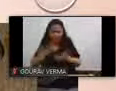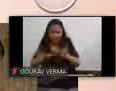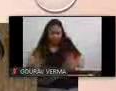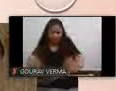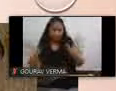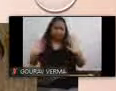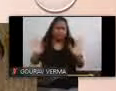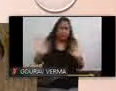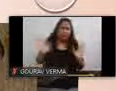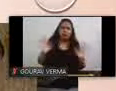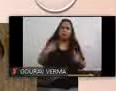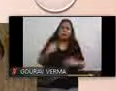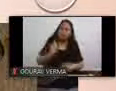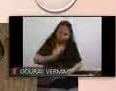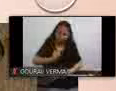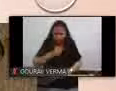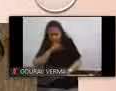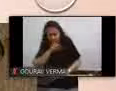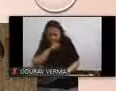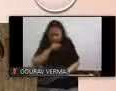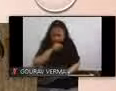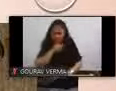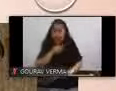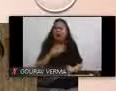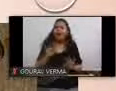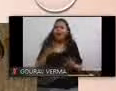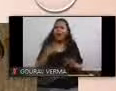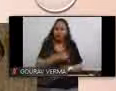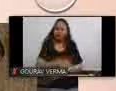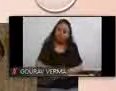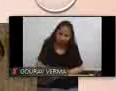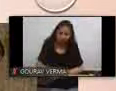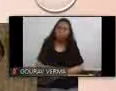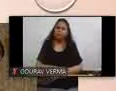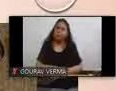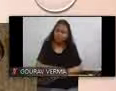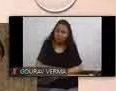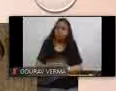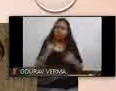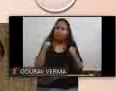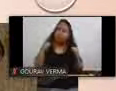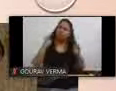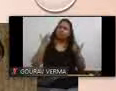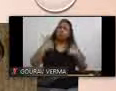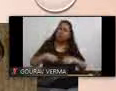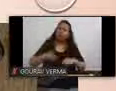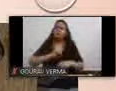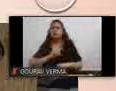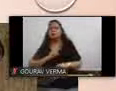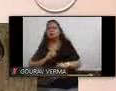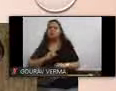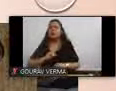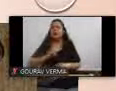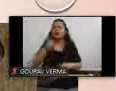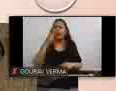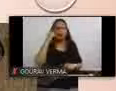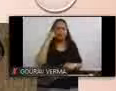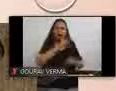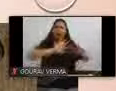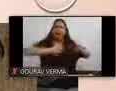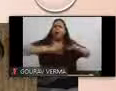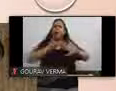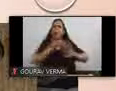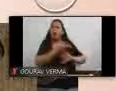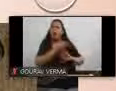तो वो कैसे सीखेंगे? तो जब तक स्कूल जाने की, जब तक और चीजें इंडिपेंडेंट होने की उम्र आती है, तब